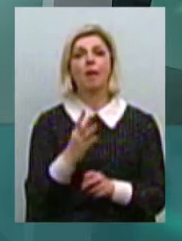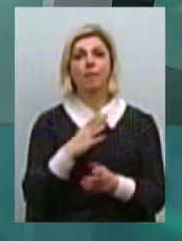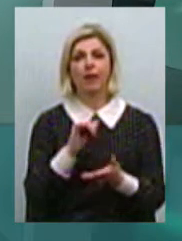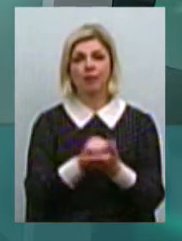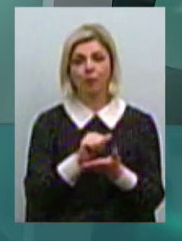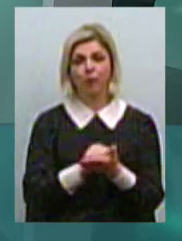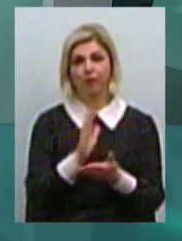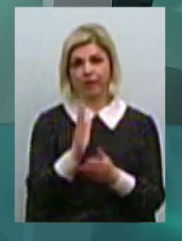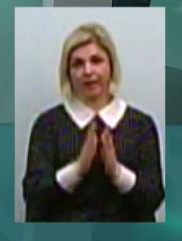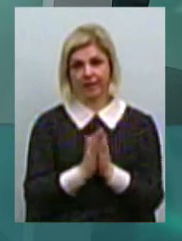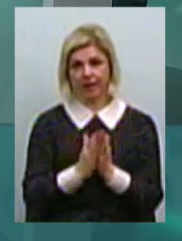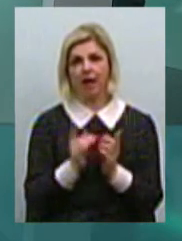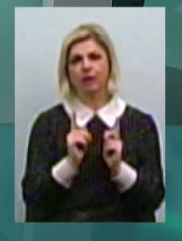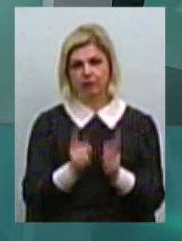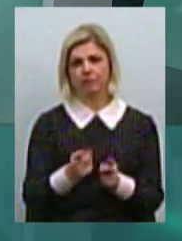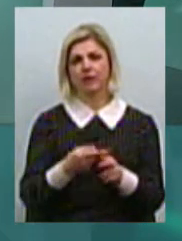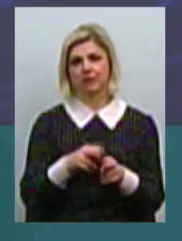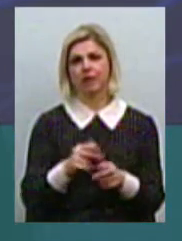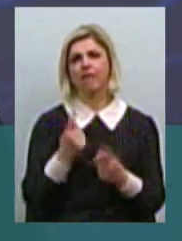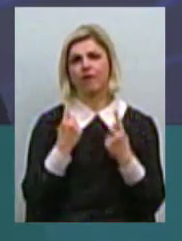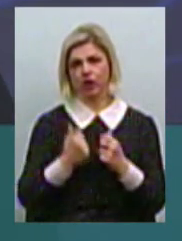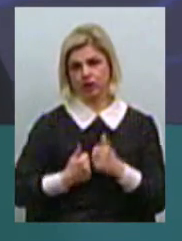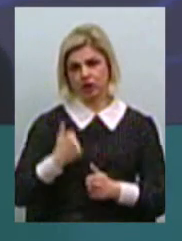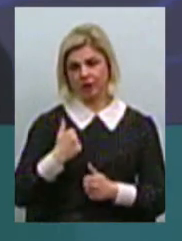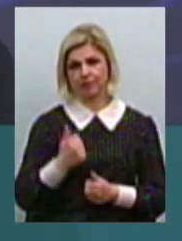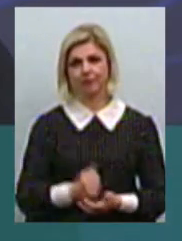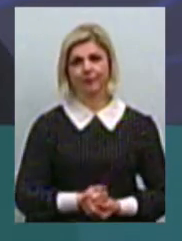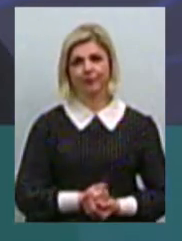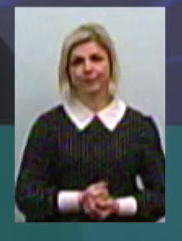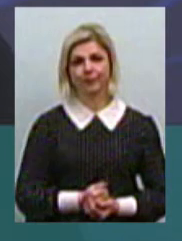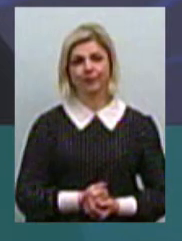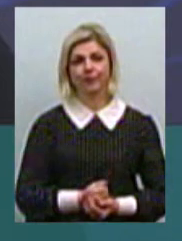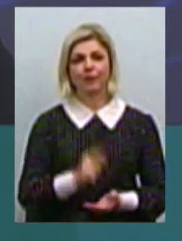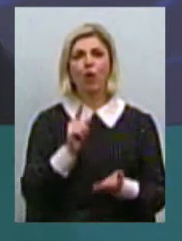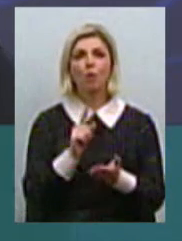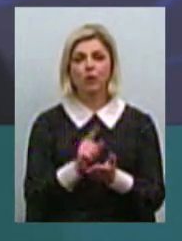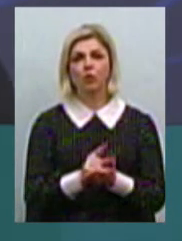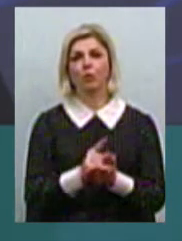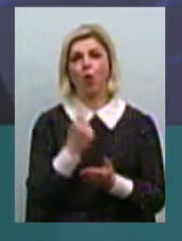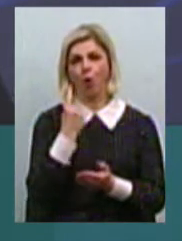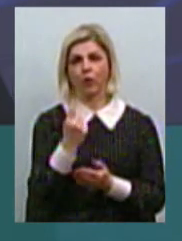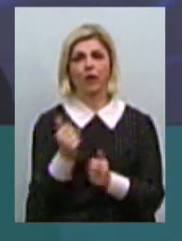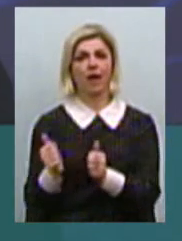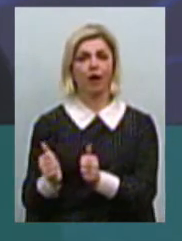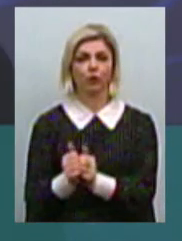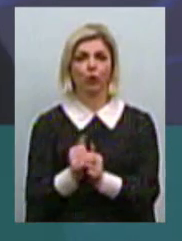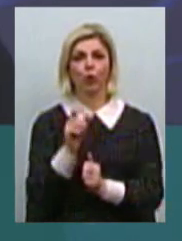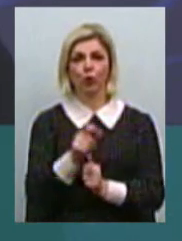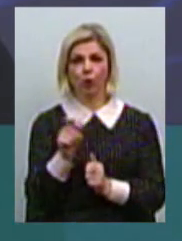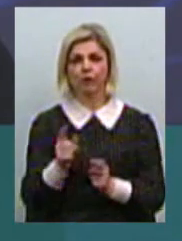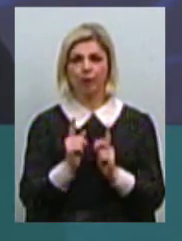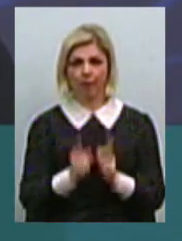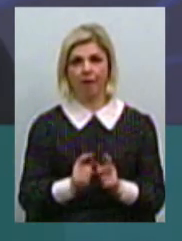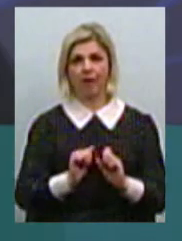цій книзі, і для мене це дійсно дуже велика честь. Ну, безумовно, стояти в одному ряду з людьми, з справжніми